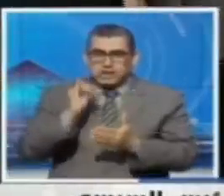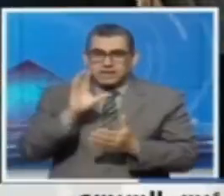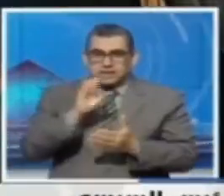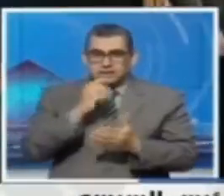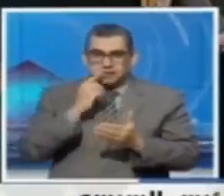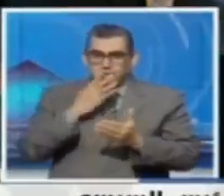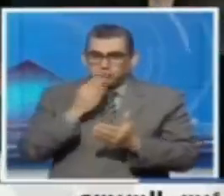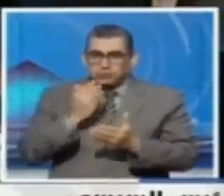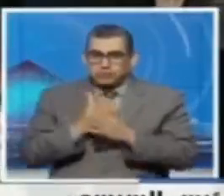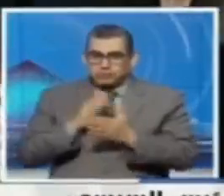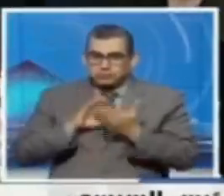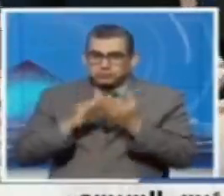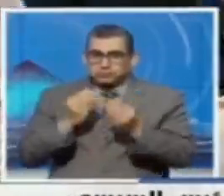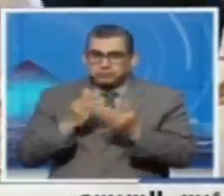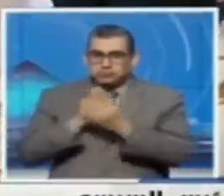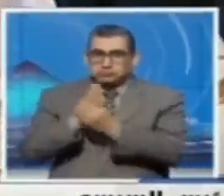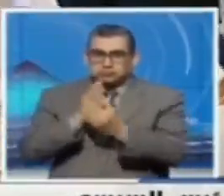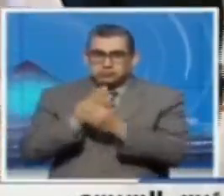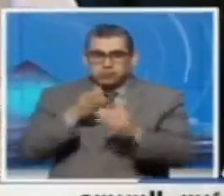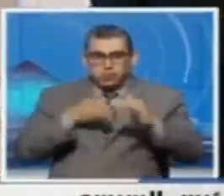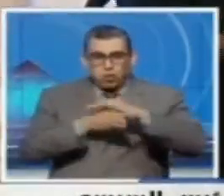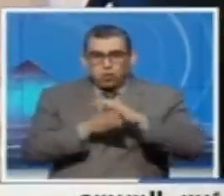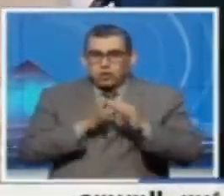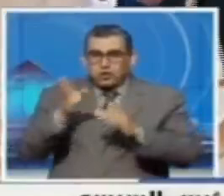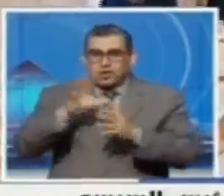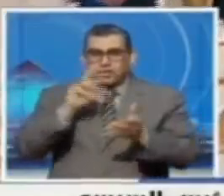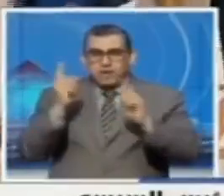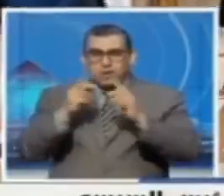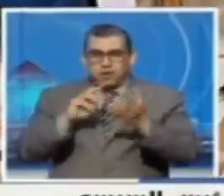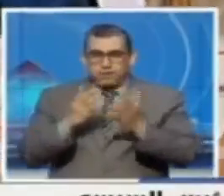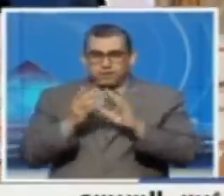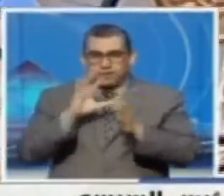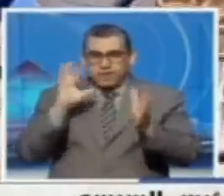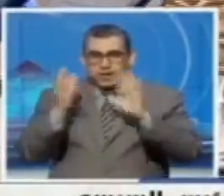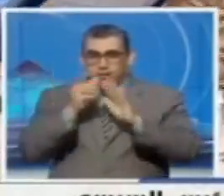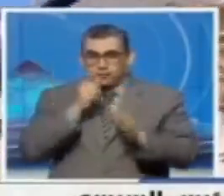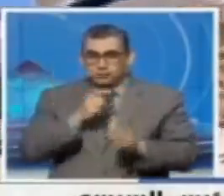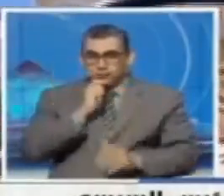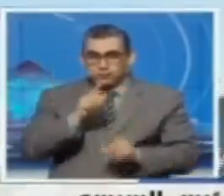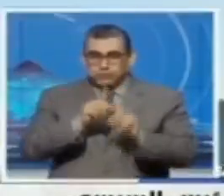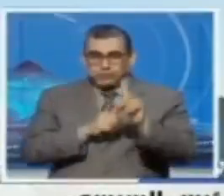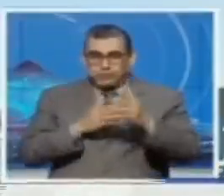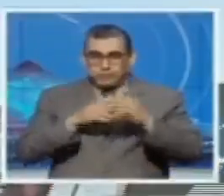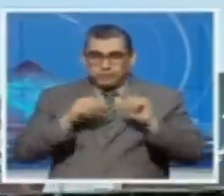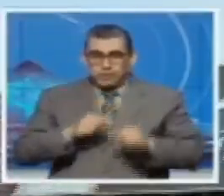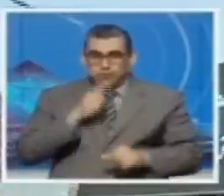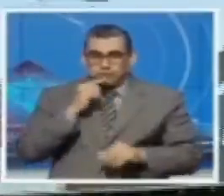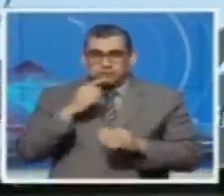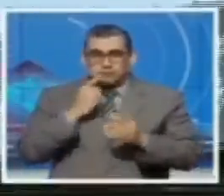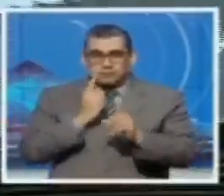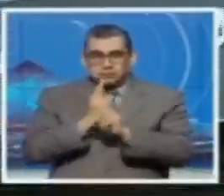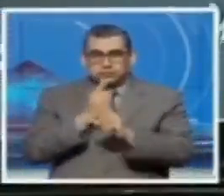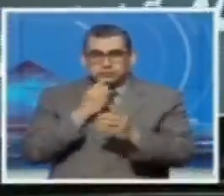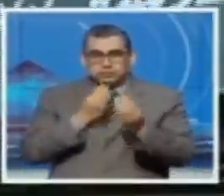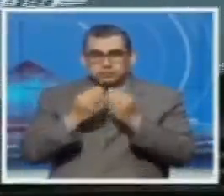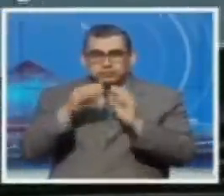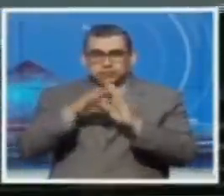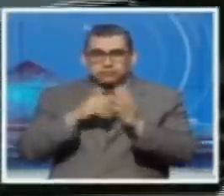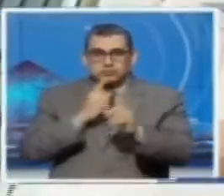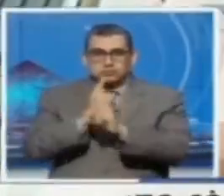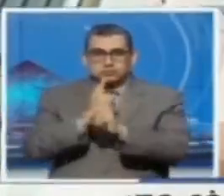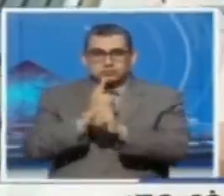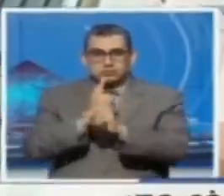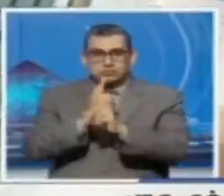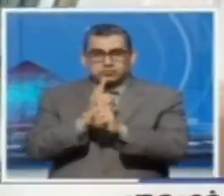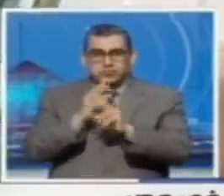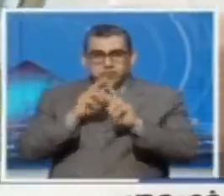جميع الأصعدة الداخلية والإقليمية والدولية. وأضاف المتحدث الرسمي أنه تم كذلك خلال اللقاء